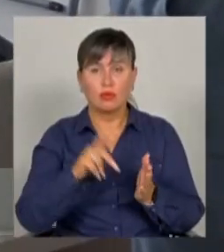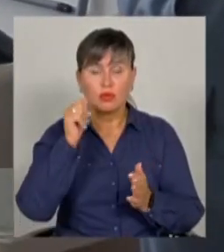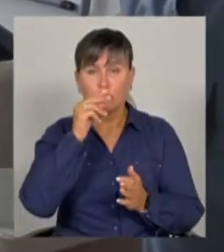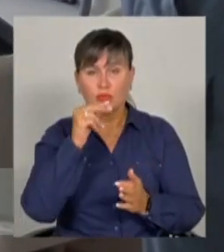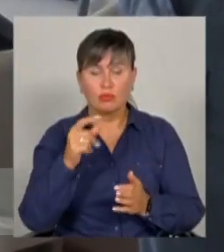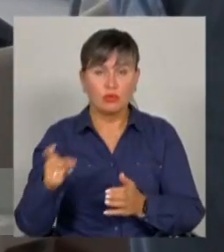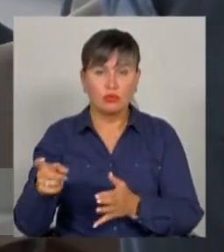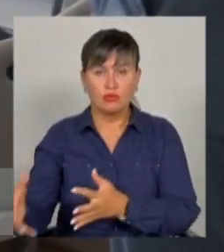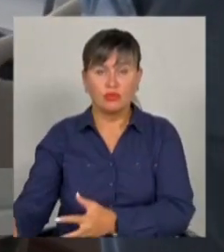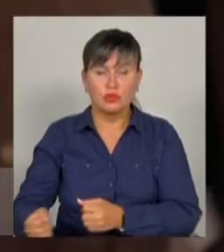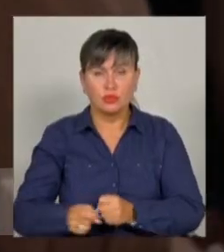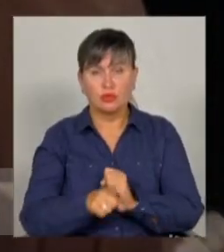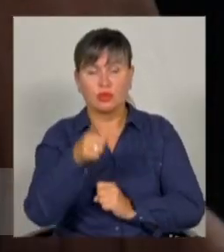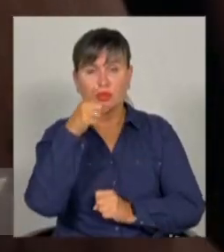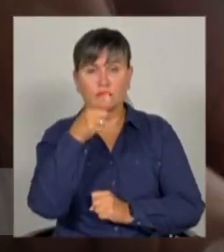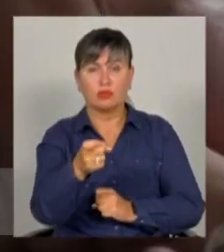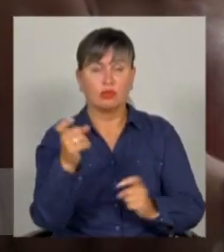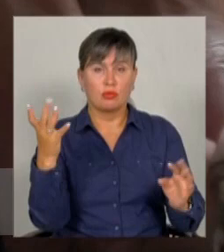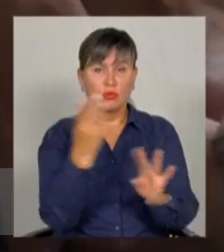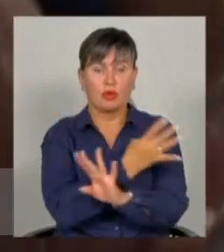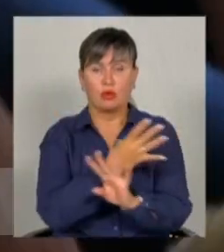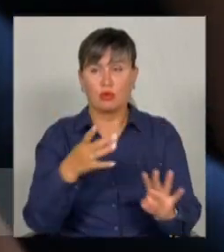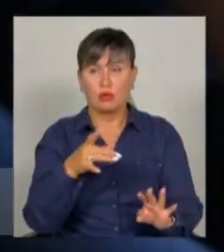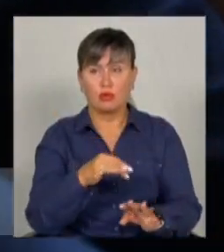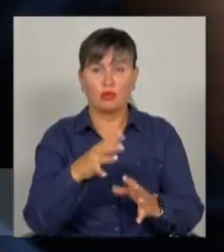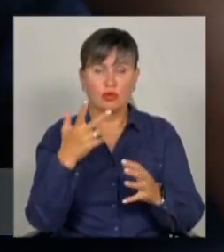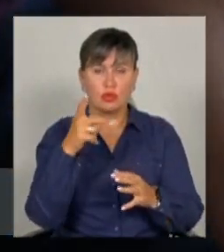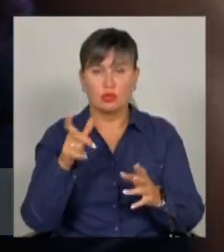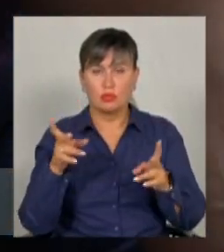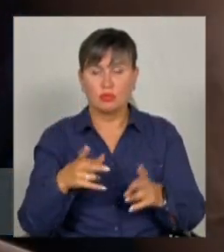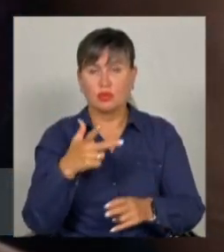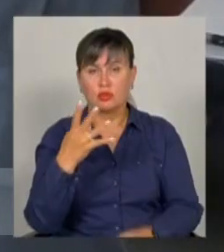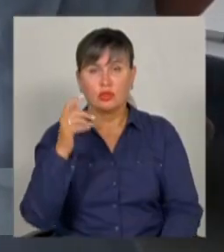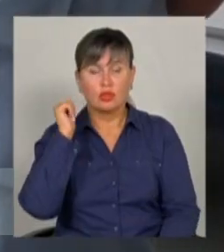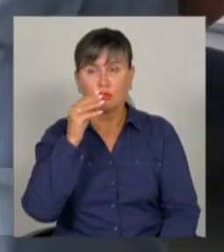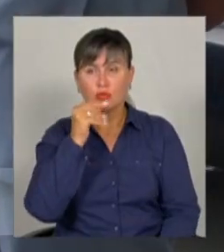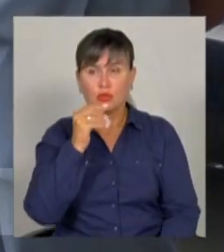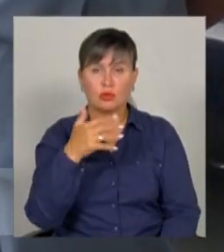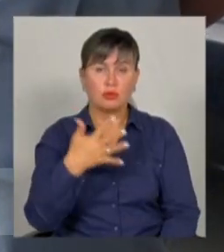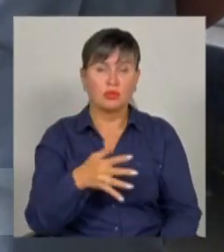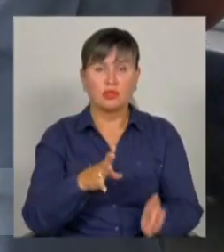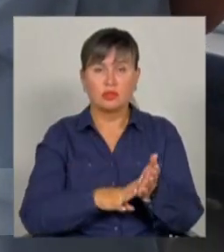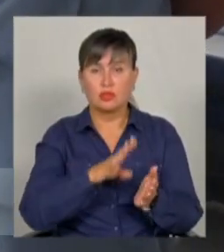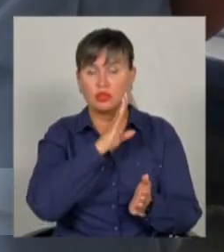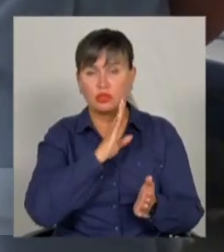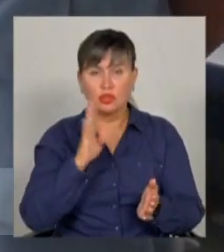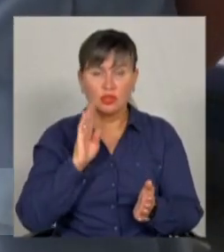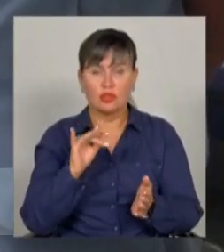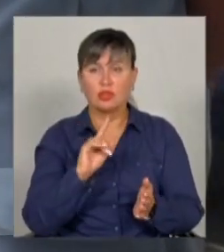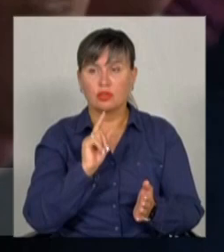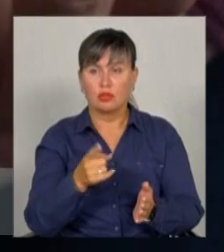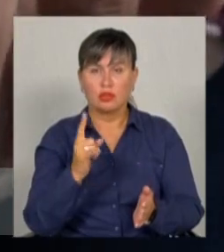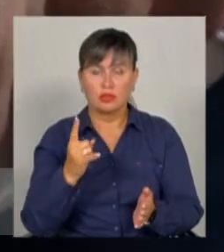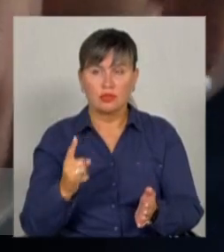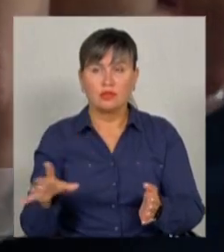взял охотничье ружье и начал стрелять в прохожих. В результате пострадали трое – 34-летний мужчина, 59-летняя женщина и годовалая